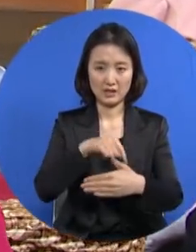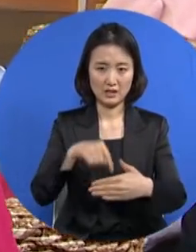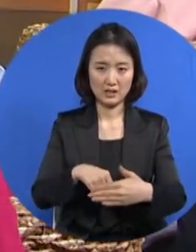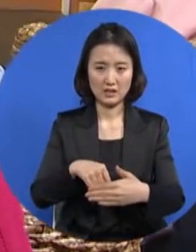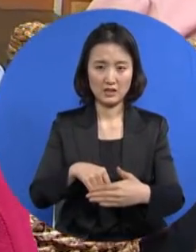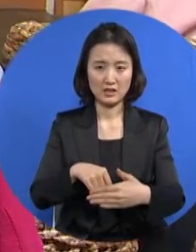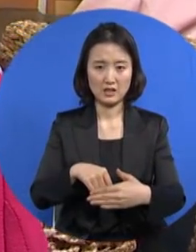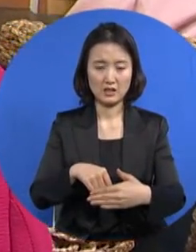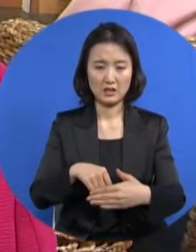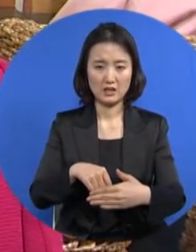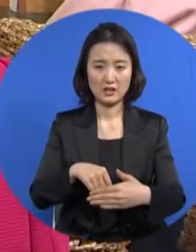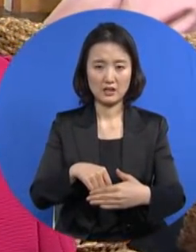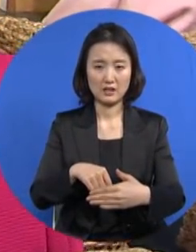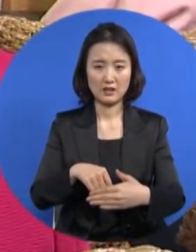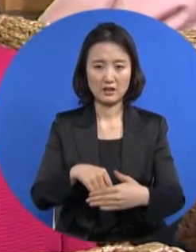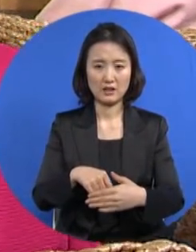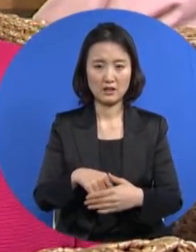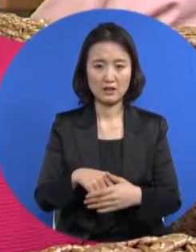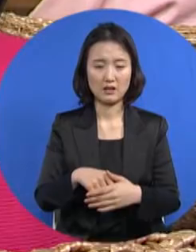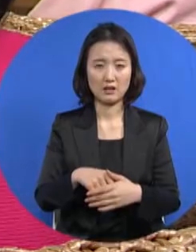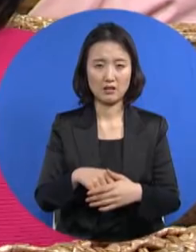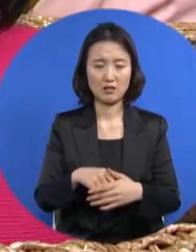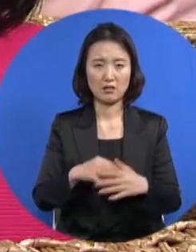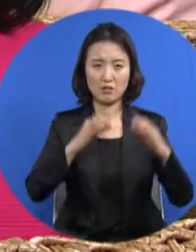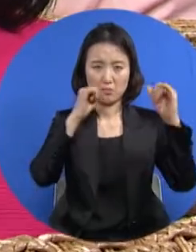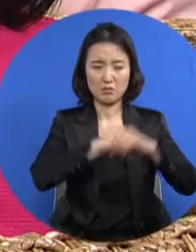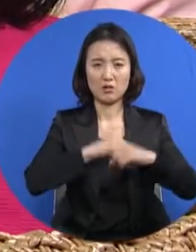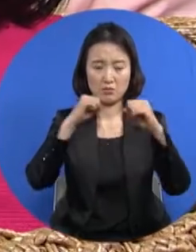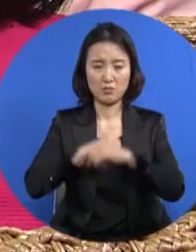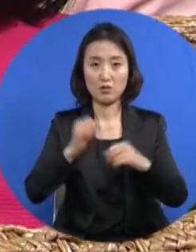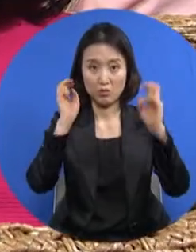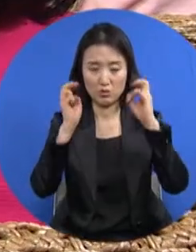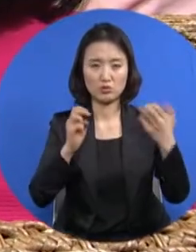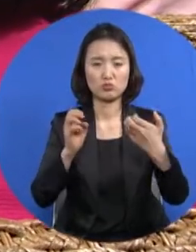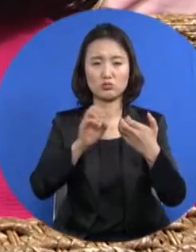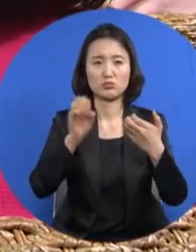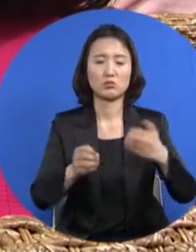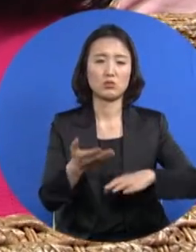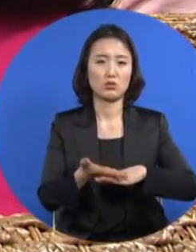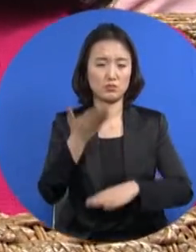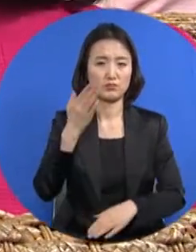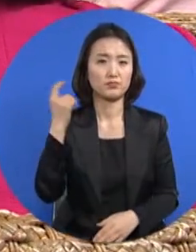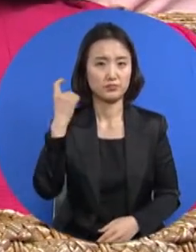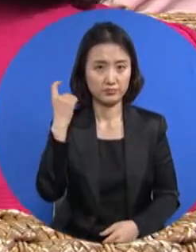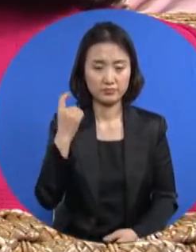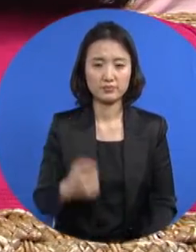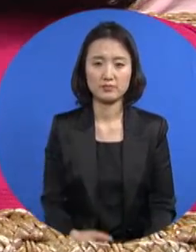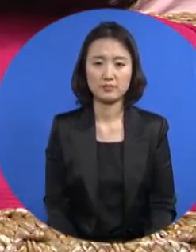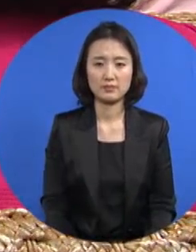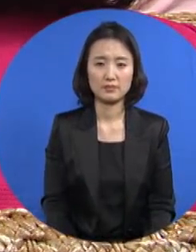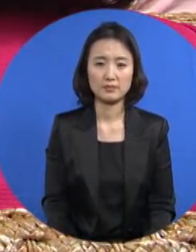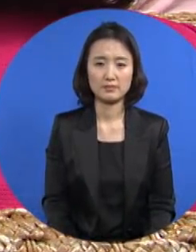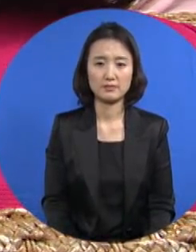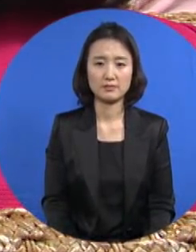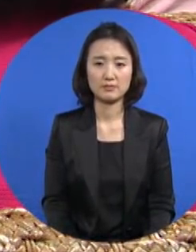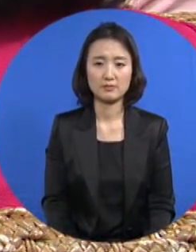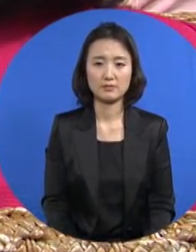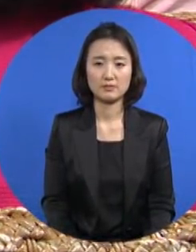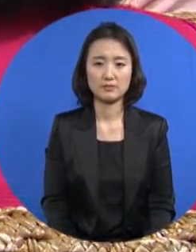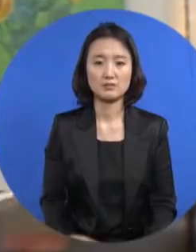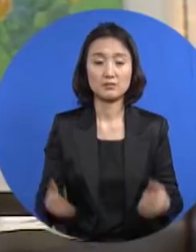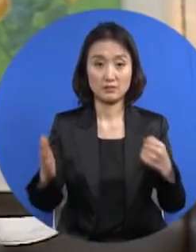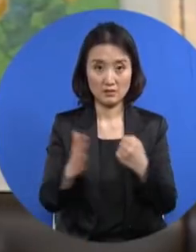10년 안에 없어지는 회사를 90%가 넘는다고 하더라고요. 그래서 제가